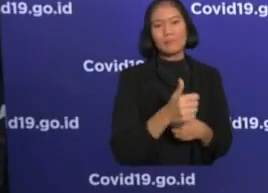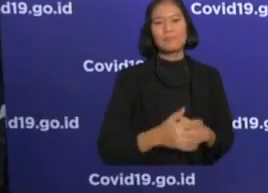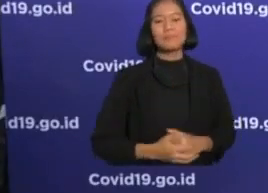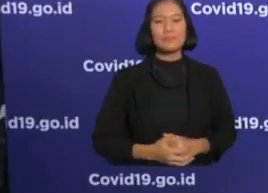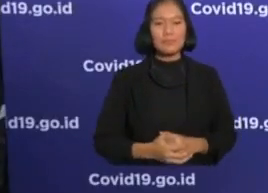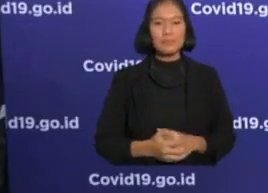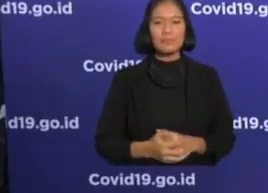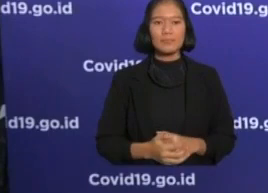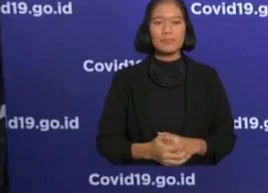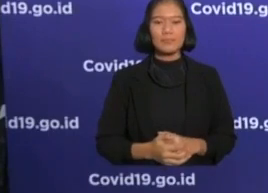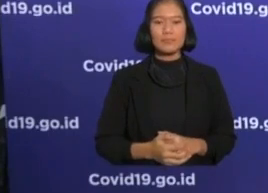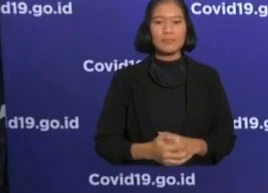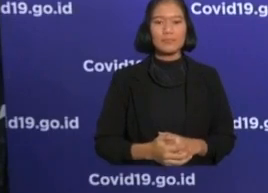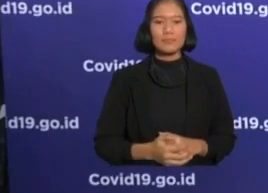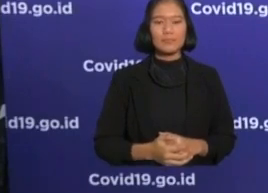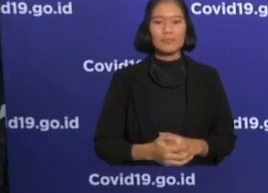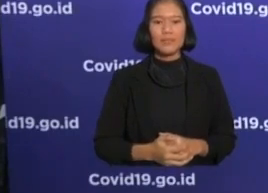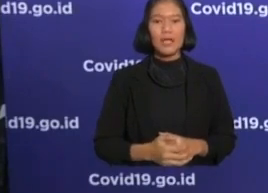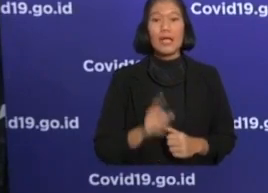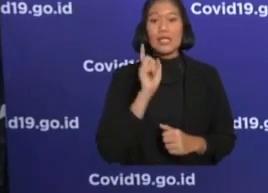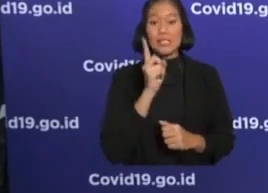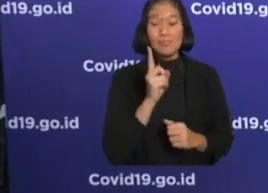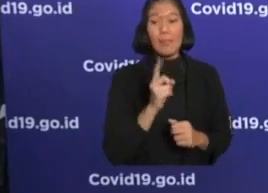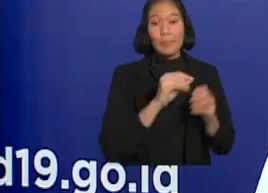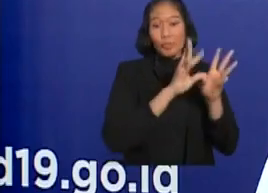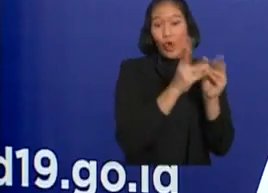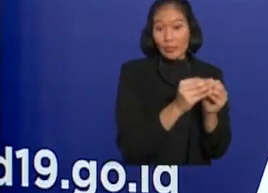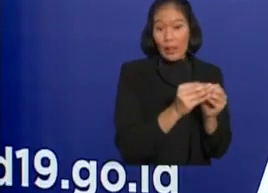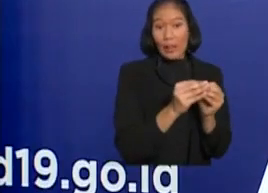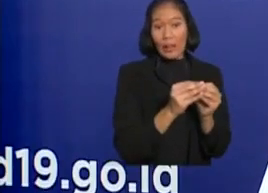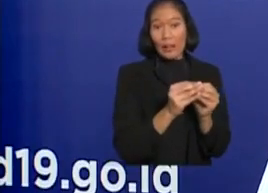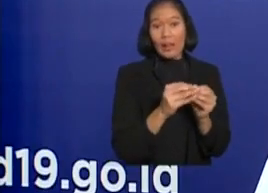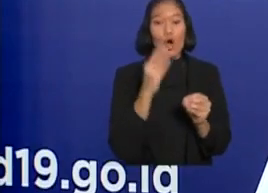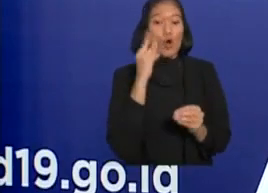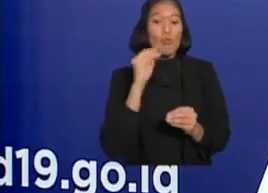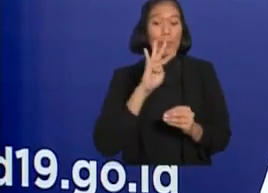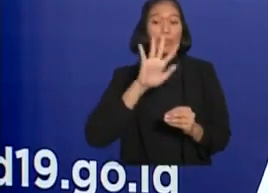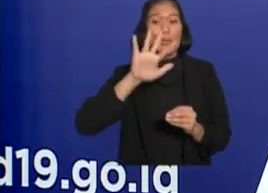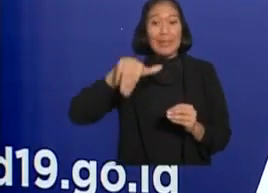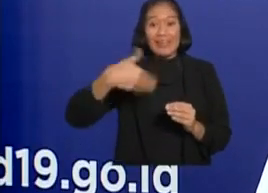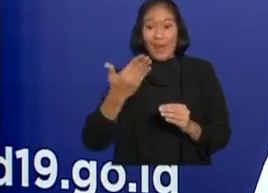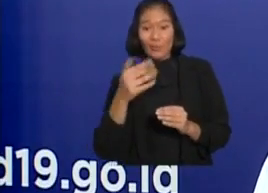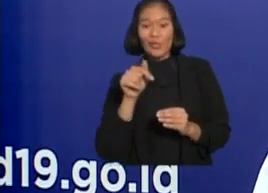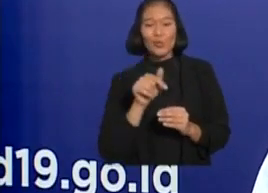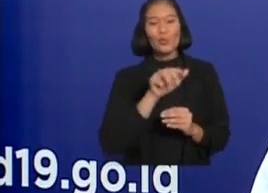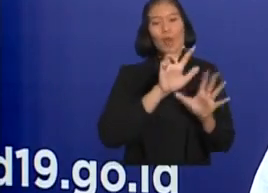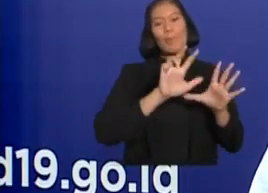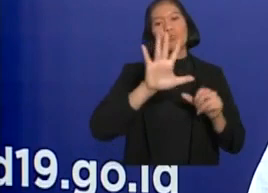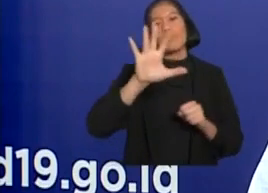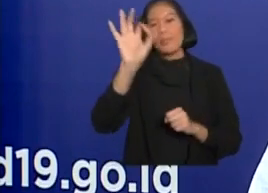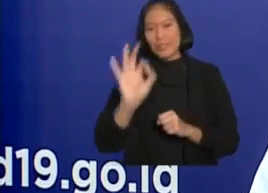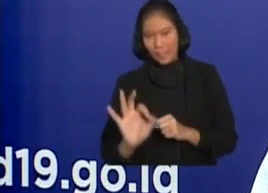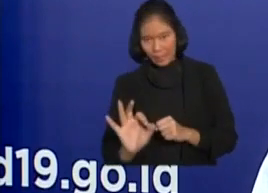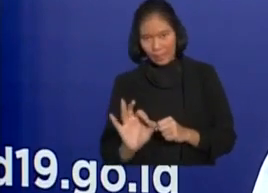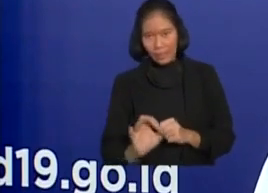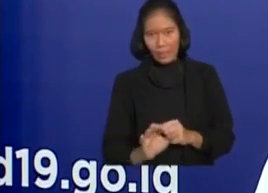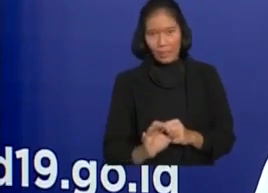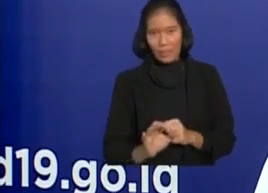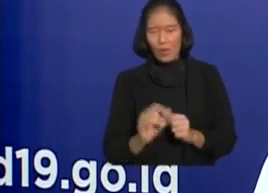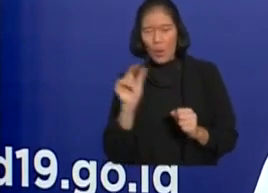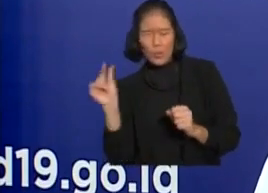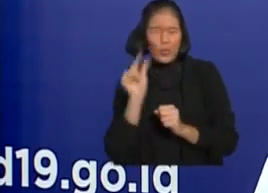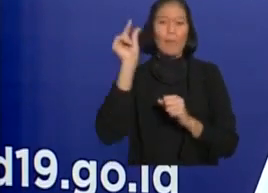lanjut usia lanjut itulah karena total 80% itu terutama usia diatas 60 tahun